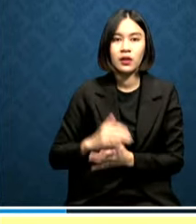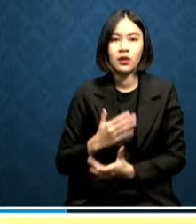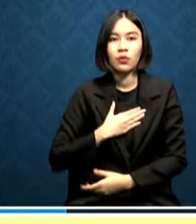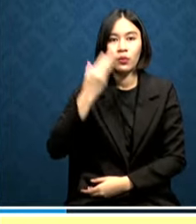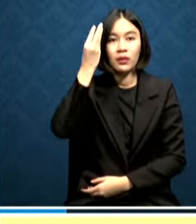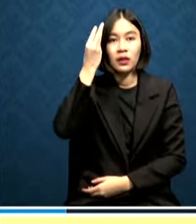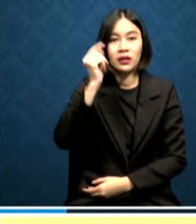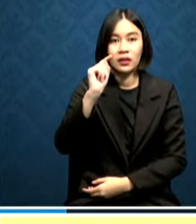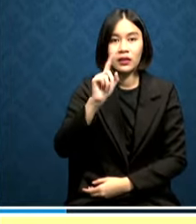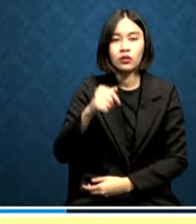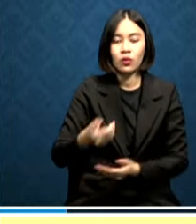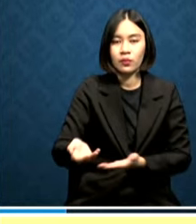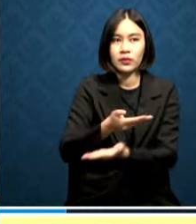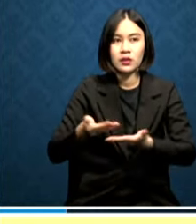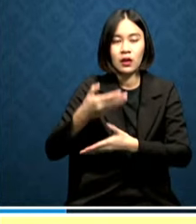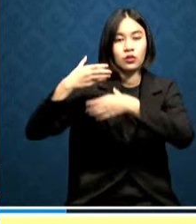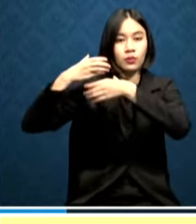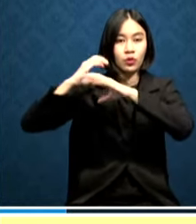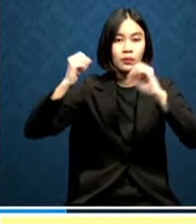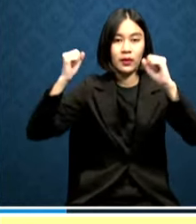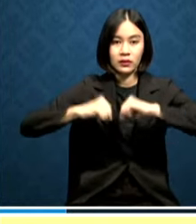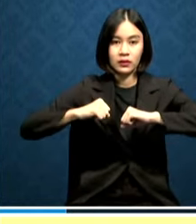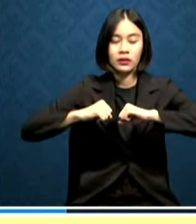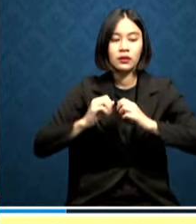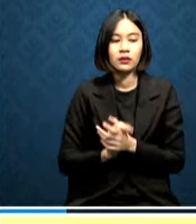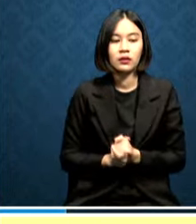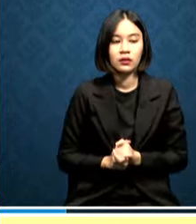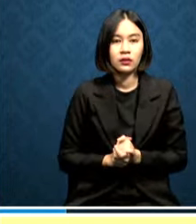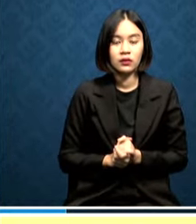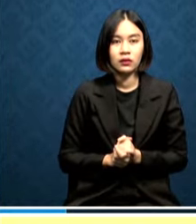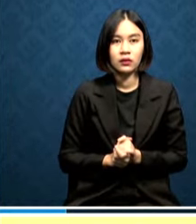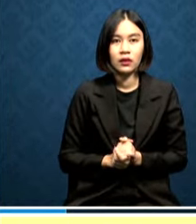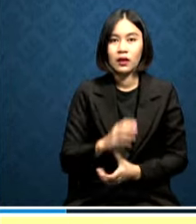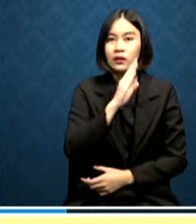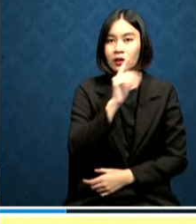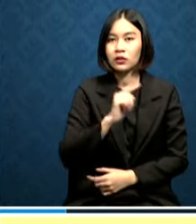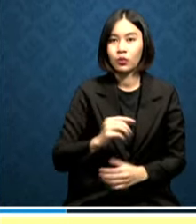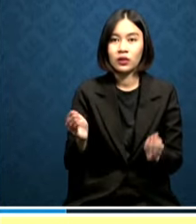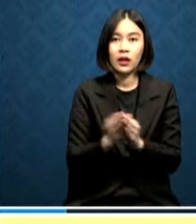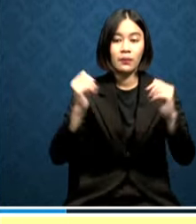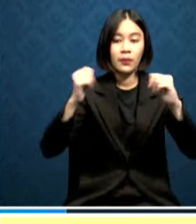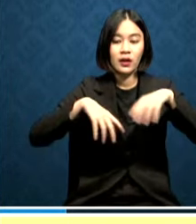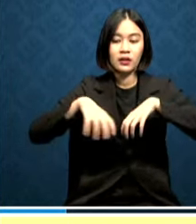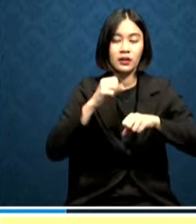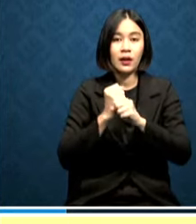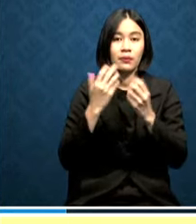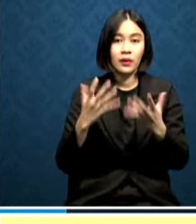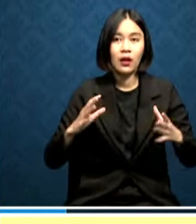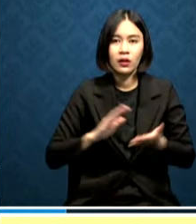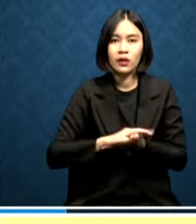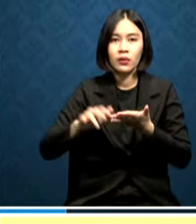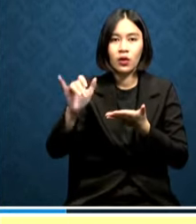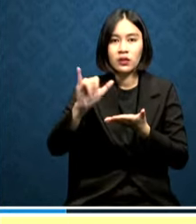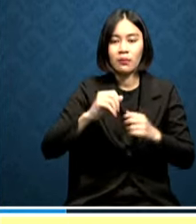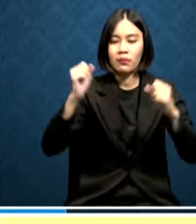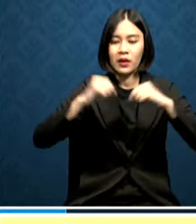ว่าอันเนี้ยก็ควรไปพิจารณานะครับทบทวนมติดังกล่าวนะครับก็คือแล้วก็หากประชามติจัดทำแล้วไม่เป็นข้อยุตินะฮะแล้วก็มติ